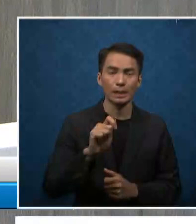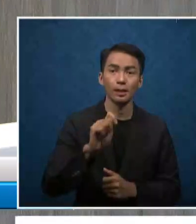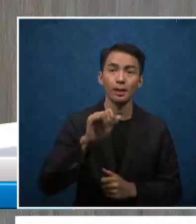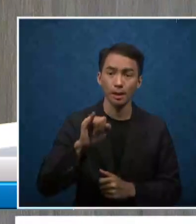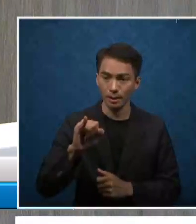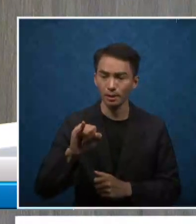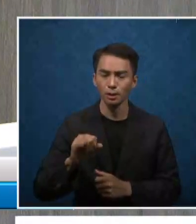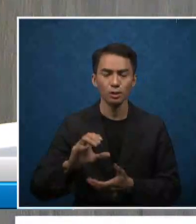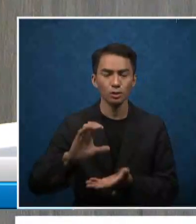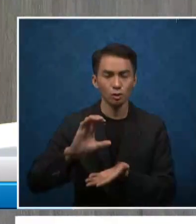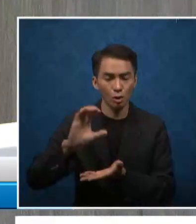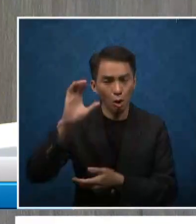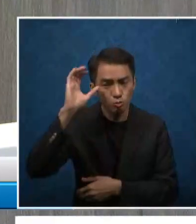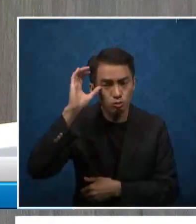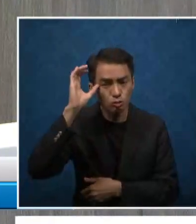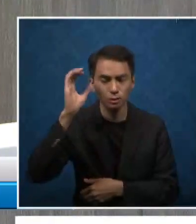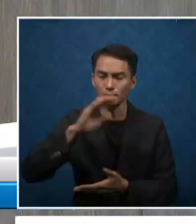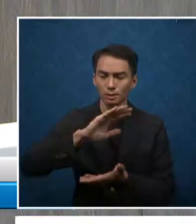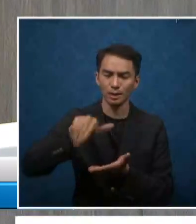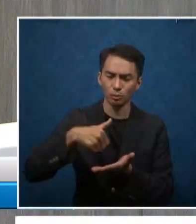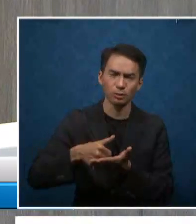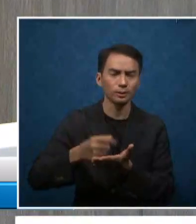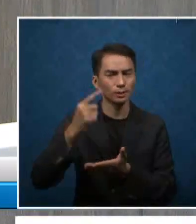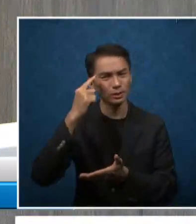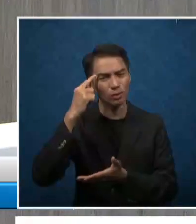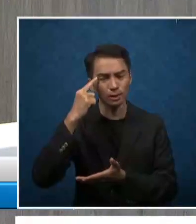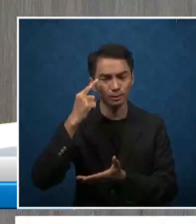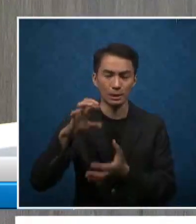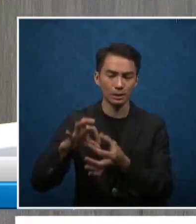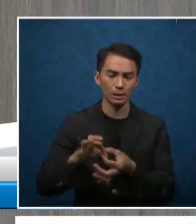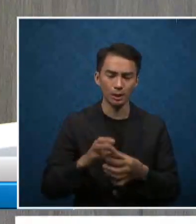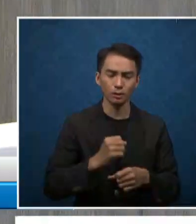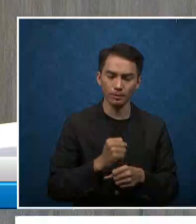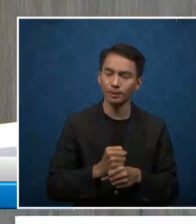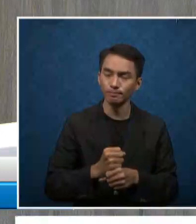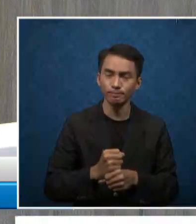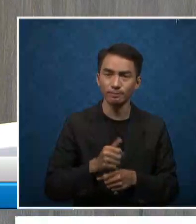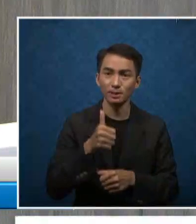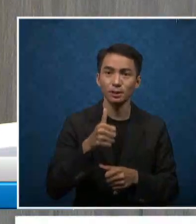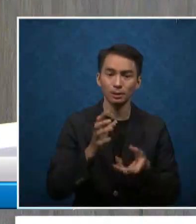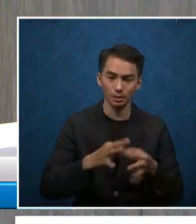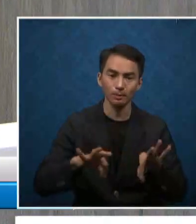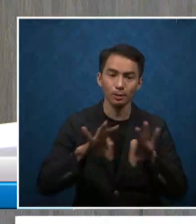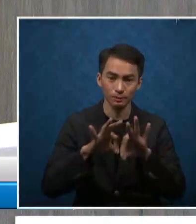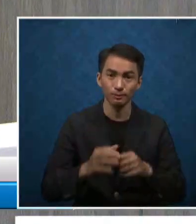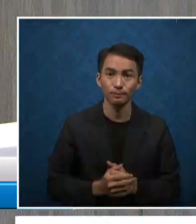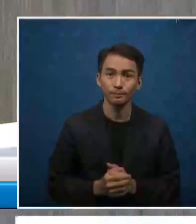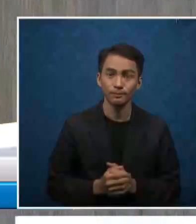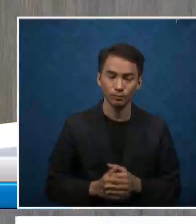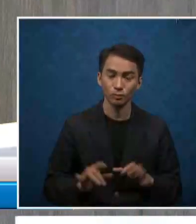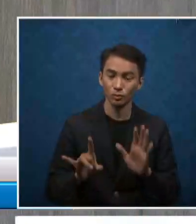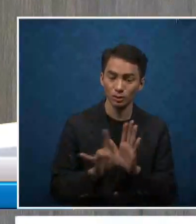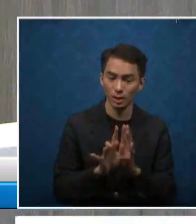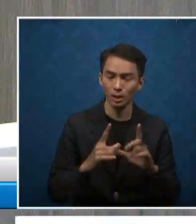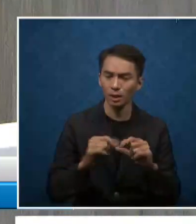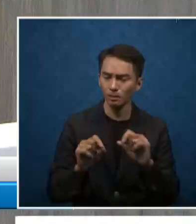ูลทจะแกเปลี่ยเรีนรู้พัฒนางานใหดียึงขึ้นก็คมความสำคัญแลวสุทายก็คอเรื่องความโปรกใสและตวสบได้ท